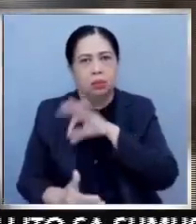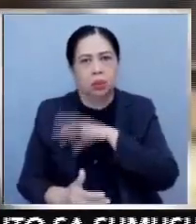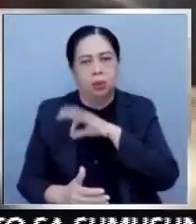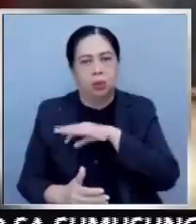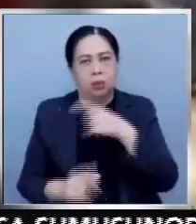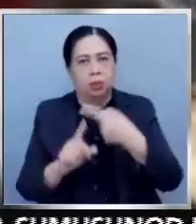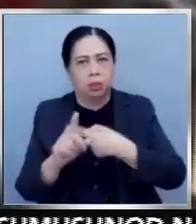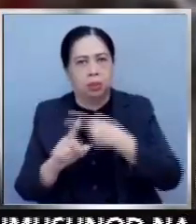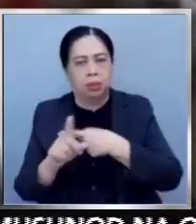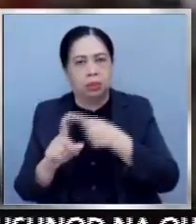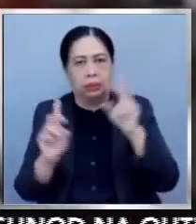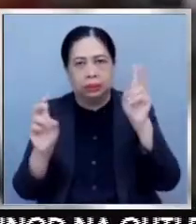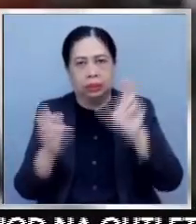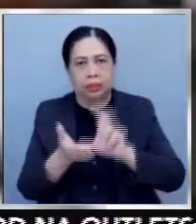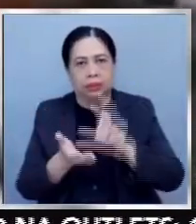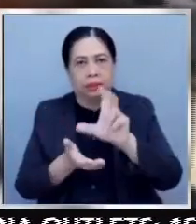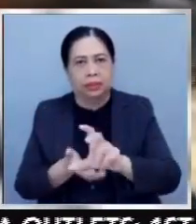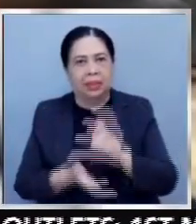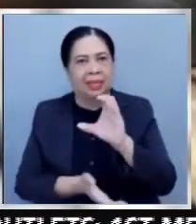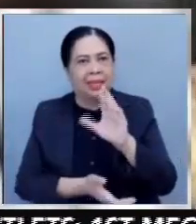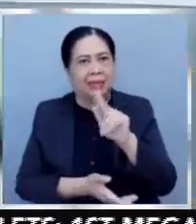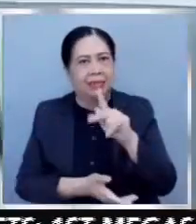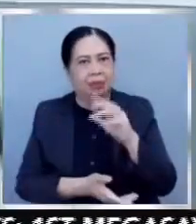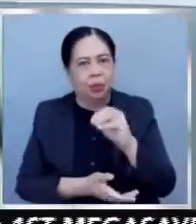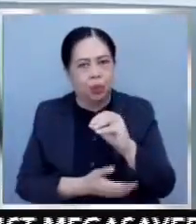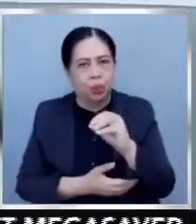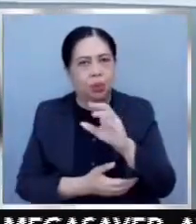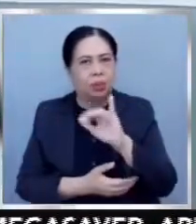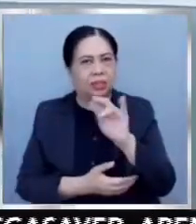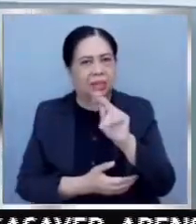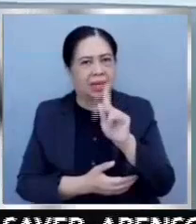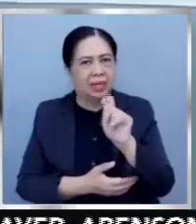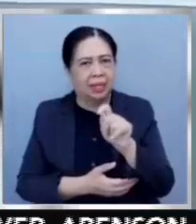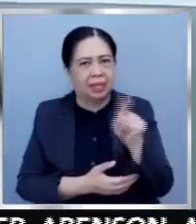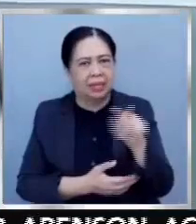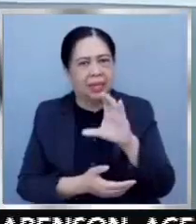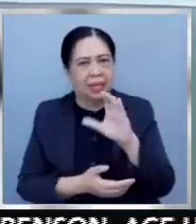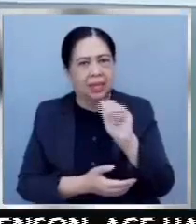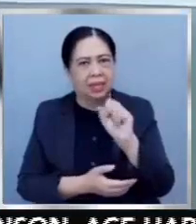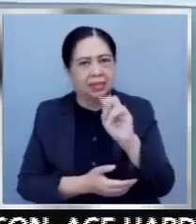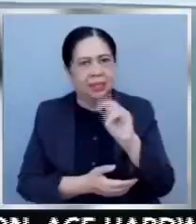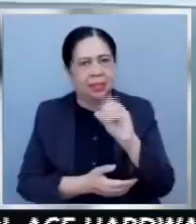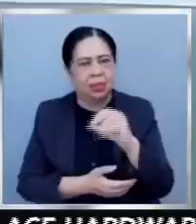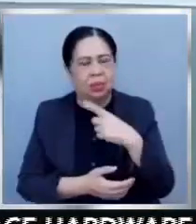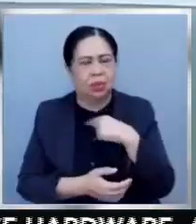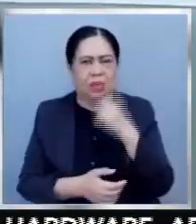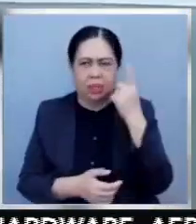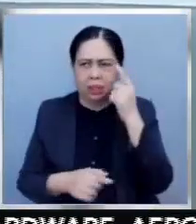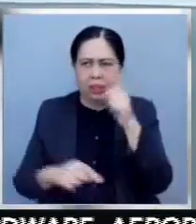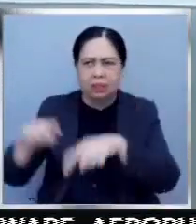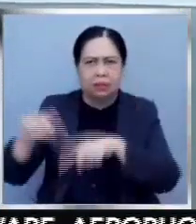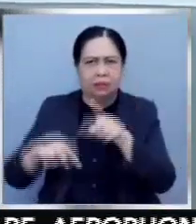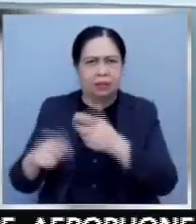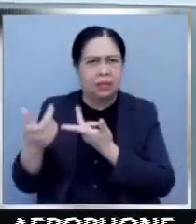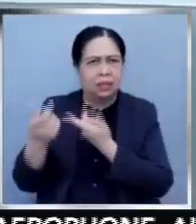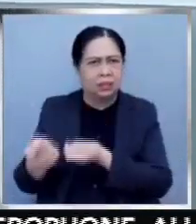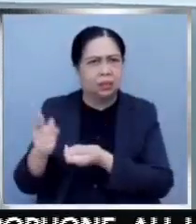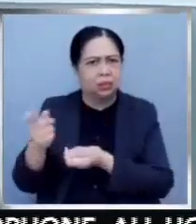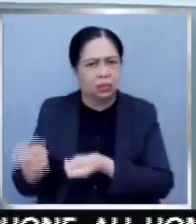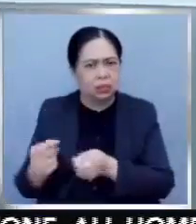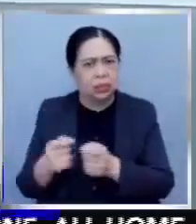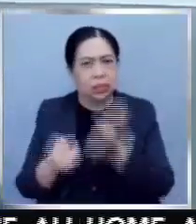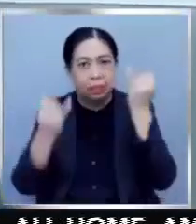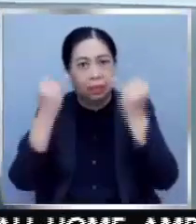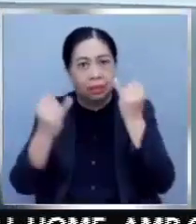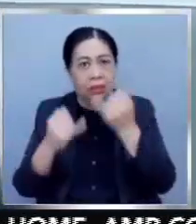umano'y investment sa cryptocurrency at junket sa kasino. Sobrang sakit kasi tinuring ko siyang kaibigan, pinagkatiwalaan ko siya. Imagine nyo, naloko